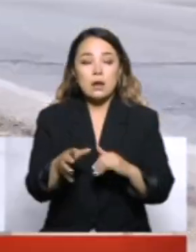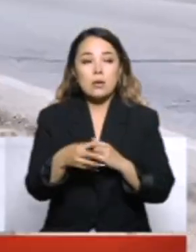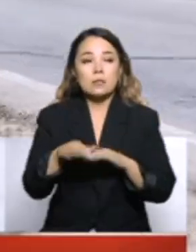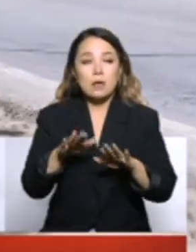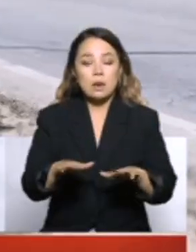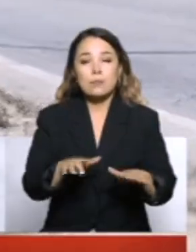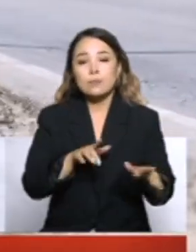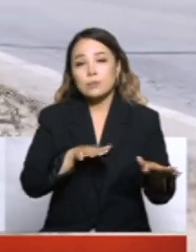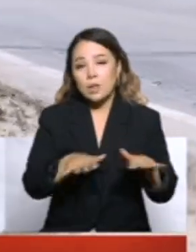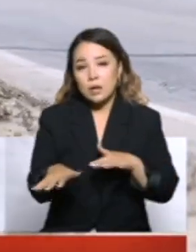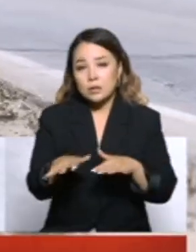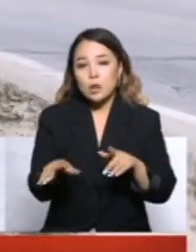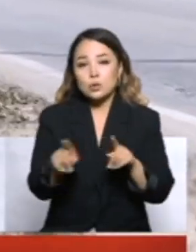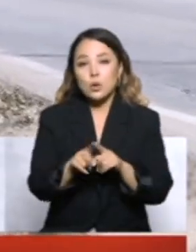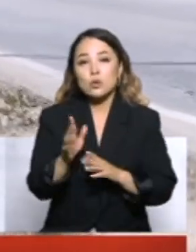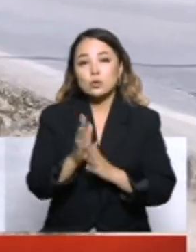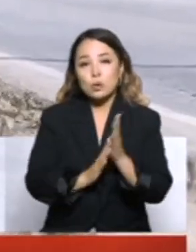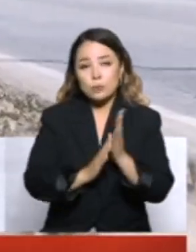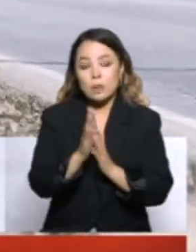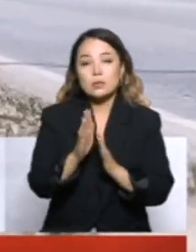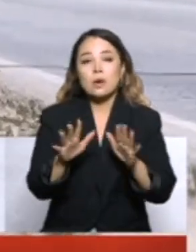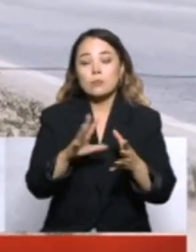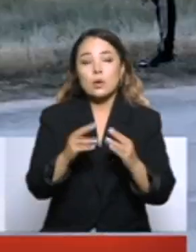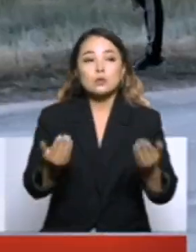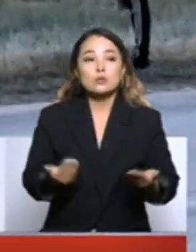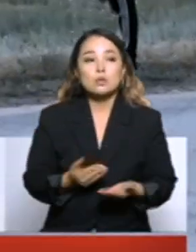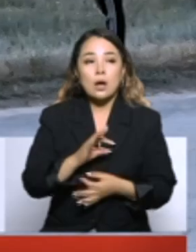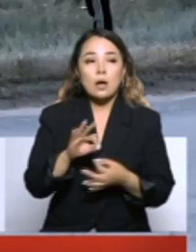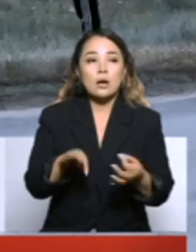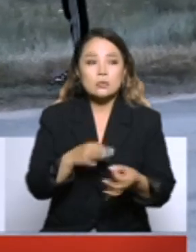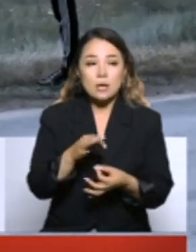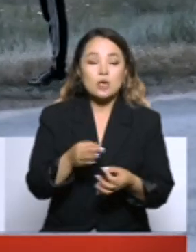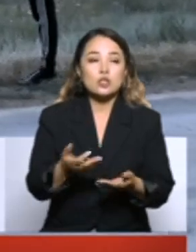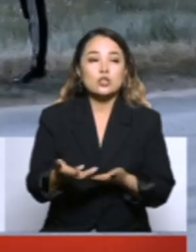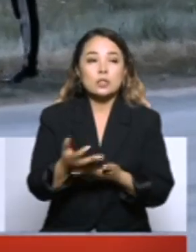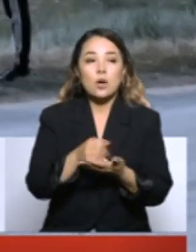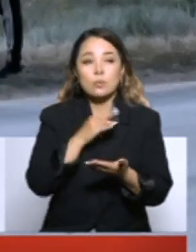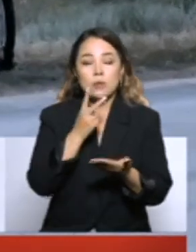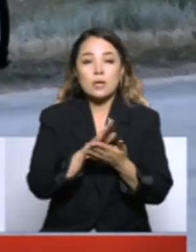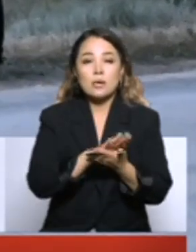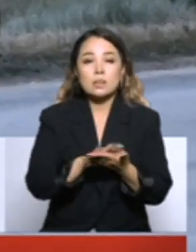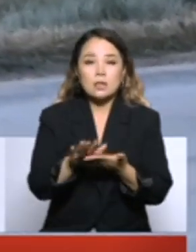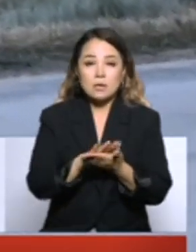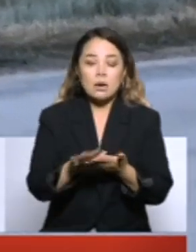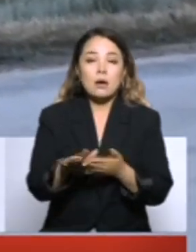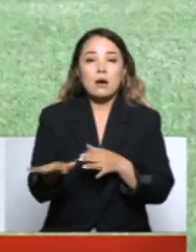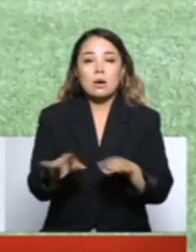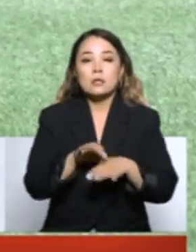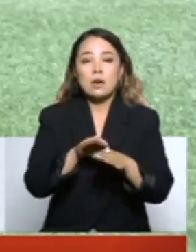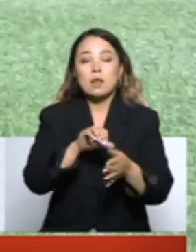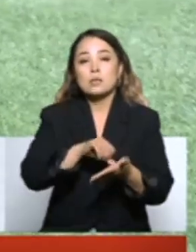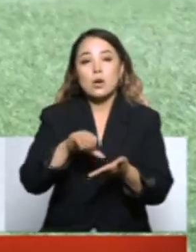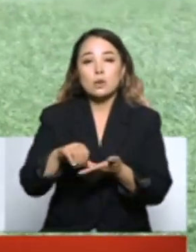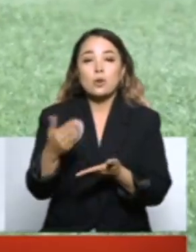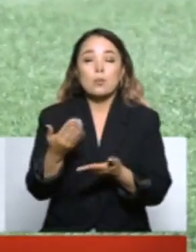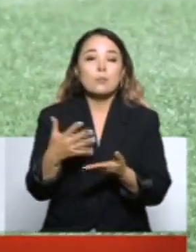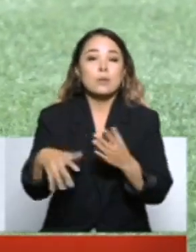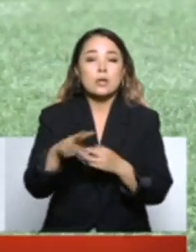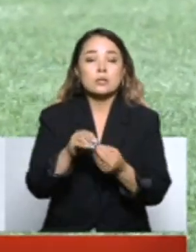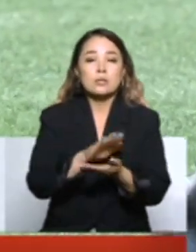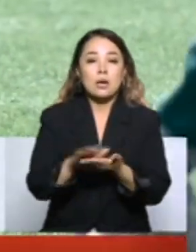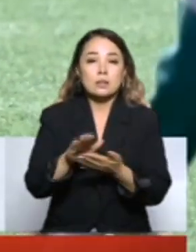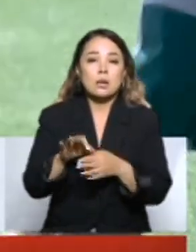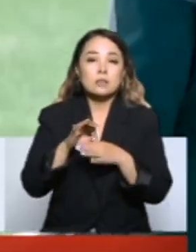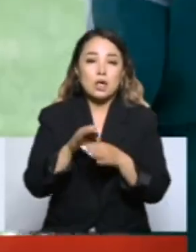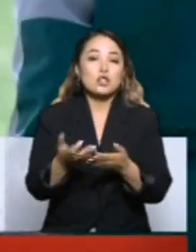аумақтарға ағыспен бірге келген шөп шала мен тұрмыстық қалдықтар көп жиналған. Тазалық акциясына қатысушылар оның бәрін тазартып